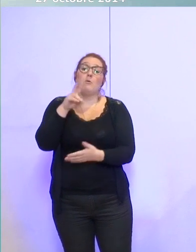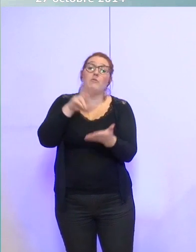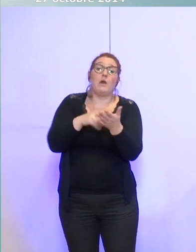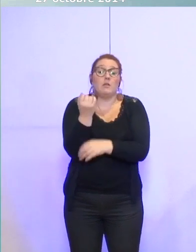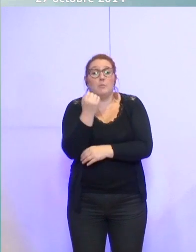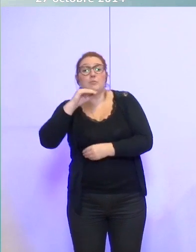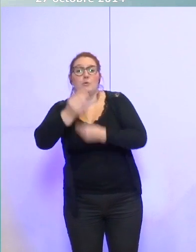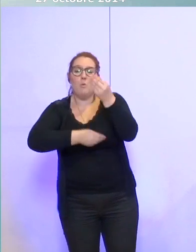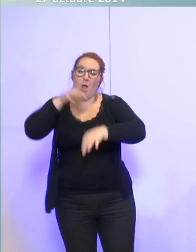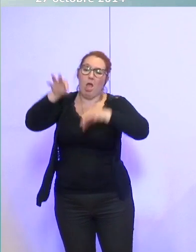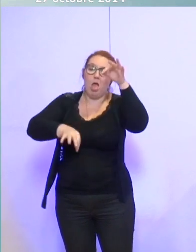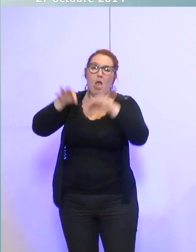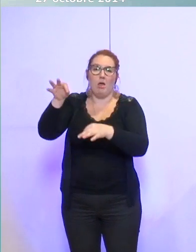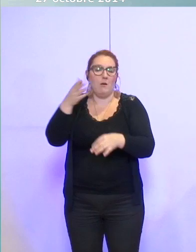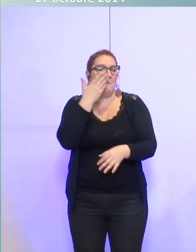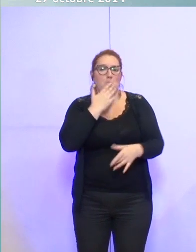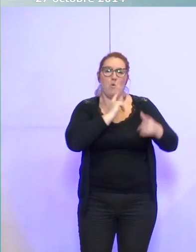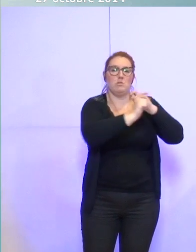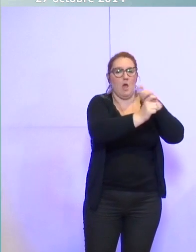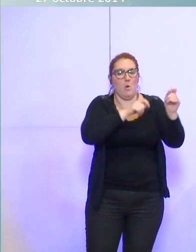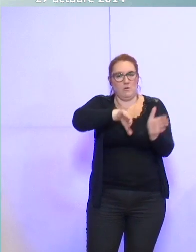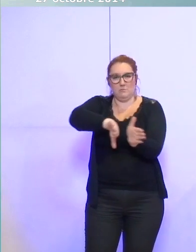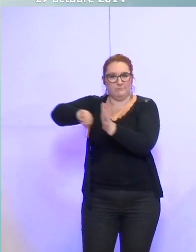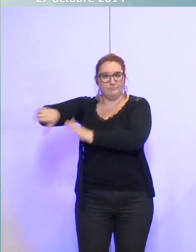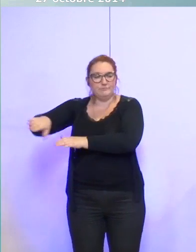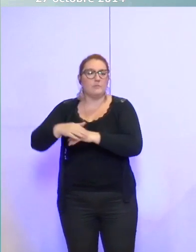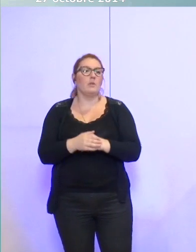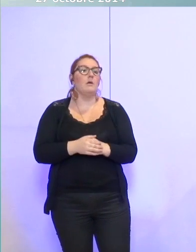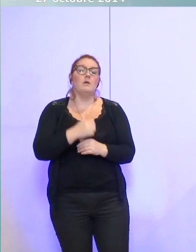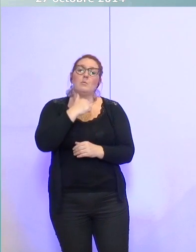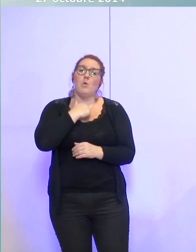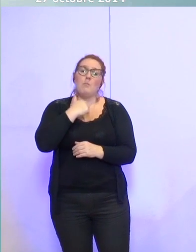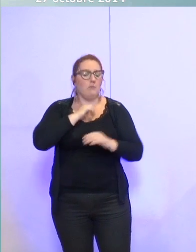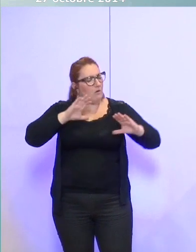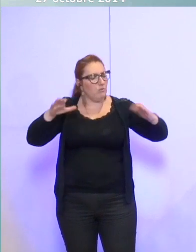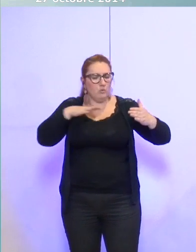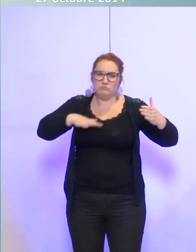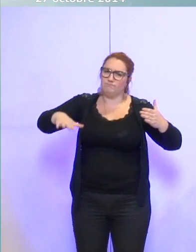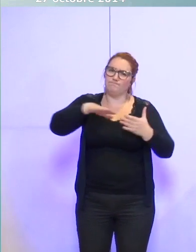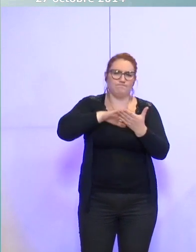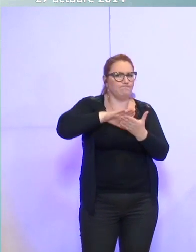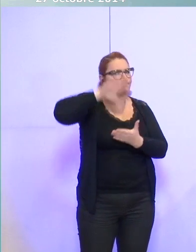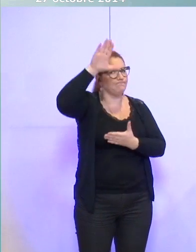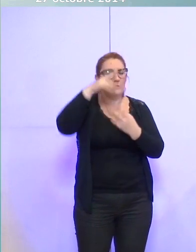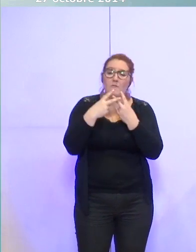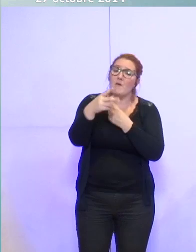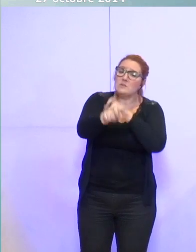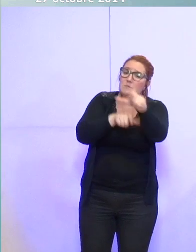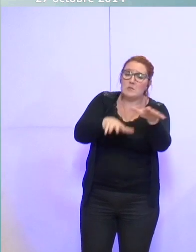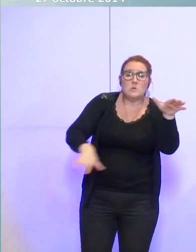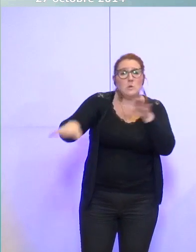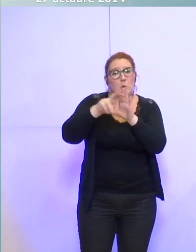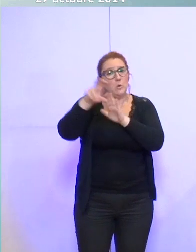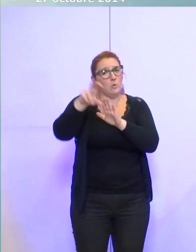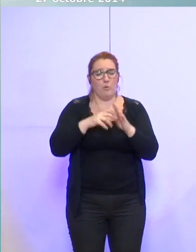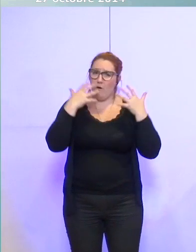Pour ma part, devant les Grenoblois, j'ai pris et nous avons pris l'engagement de réaliser un service public de l'énergie à